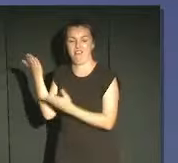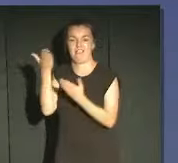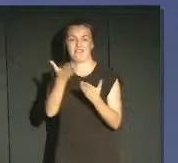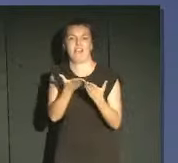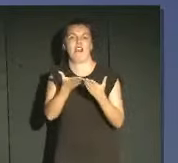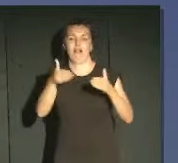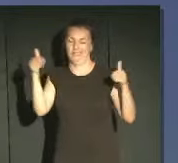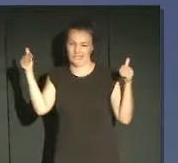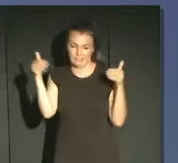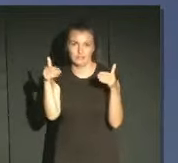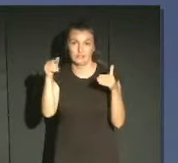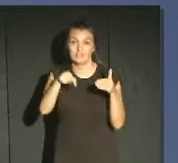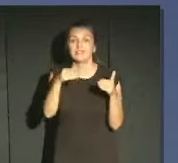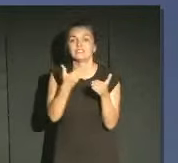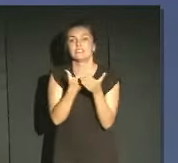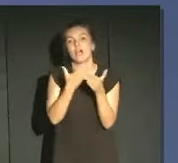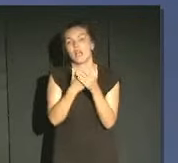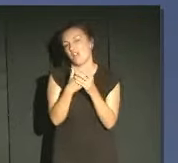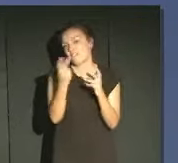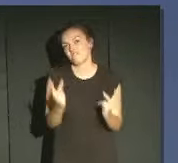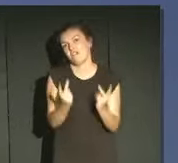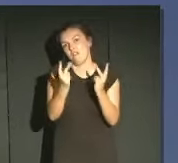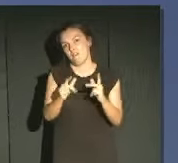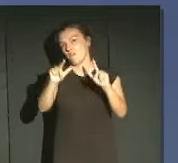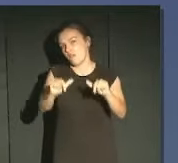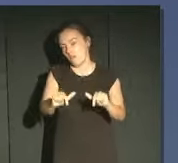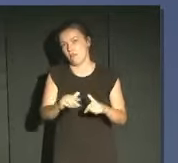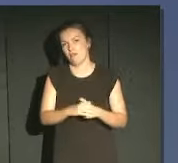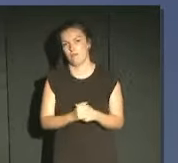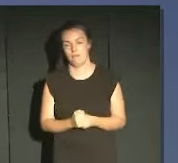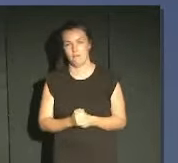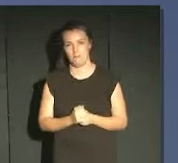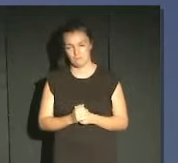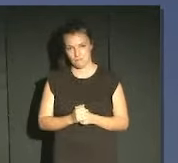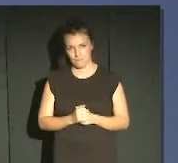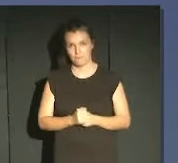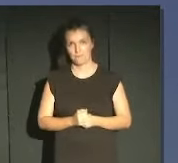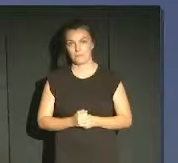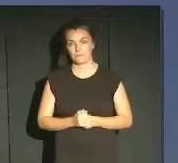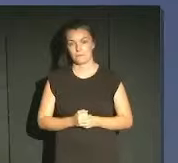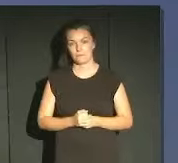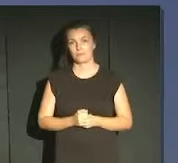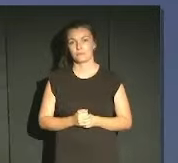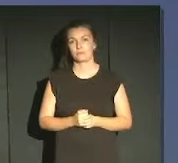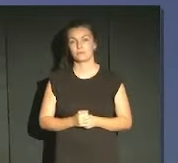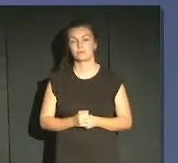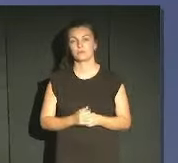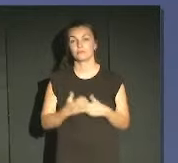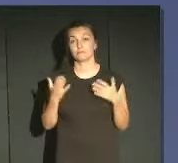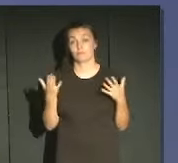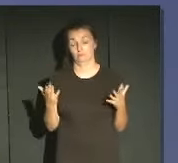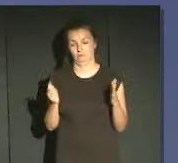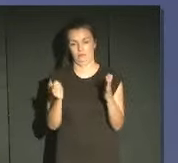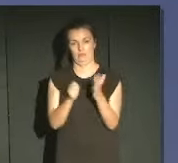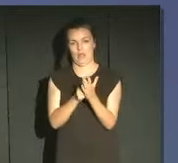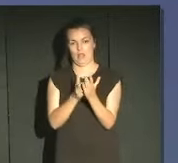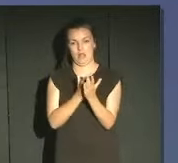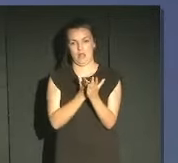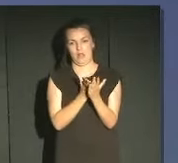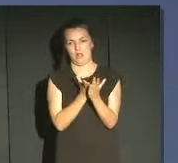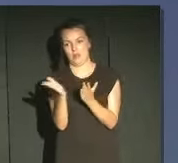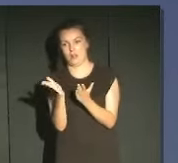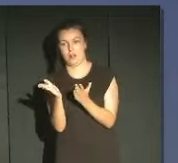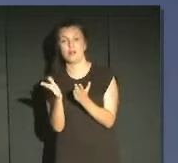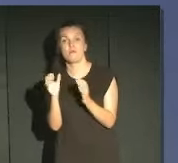c'est vraiment notre bien le plus le plus précieux c'est l'humain nous sommes à un carrefour vraiment donc notamment